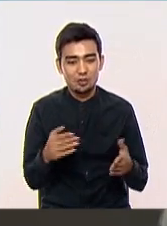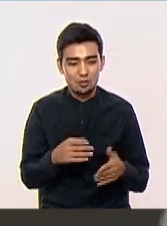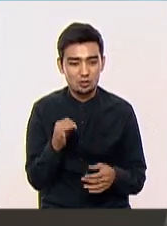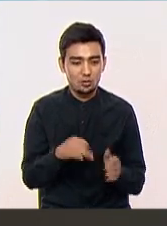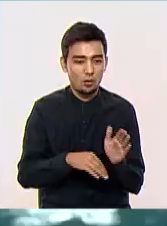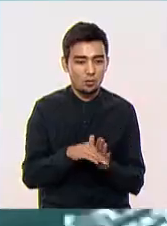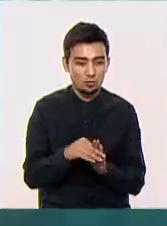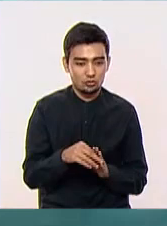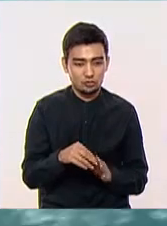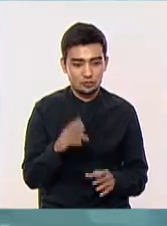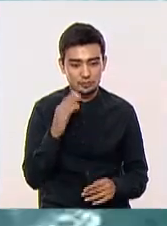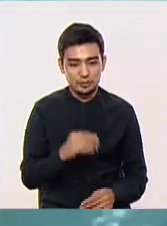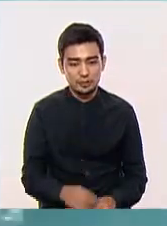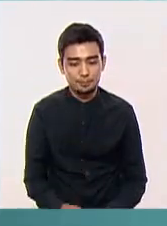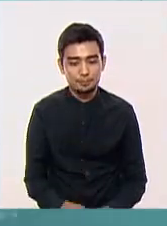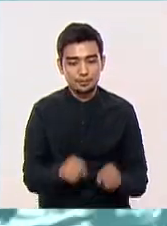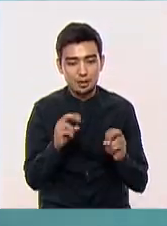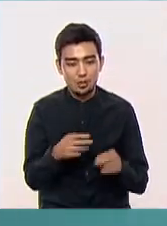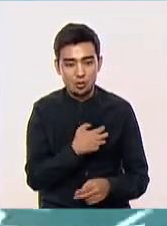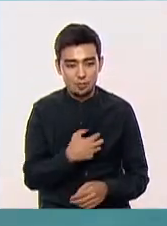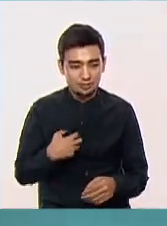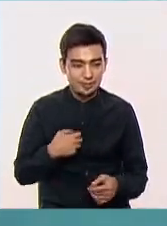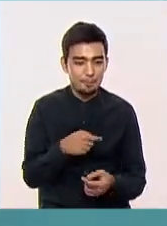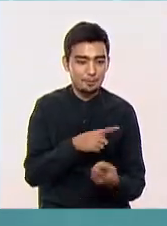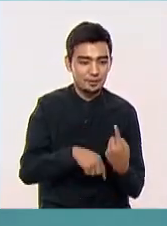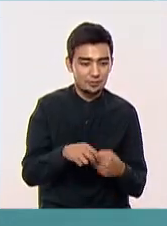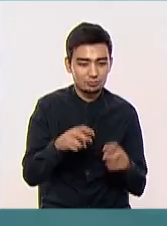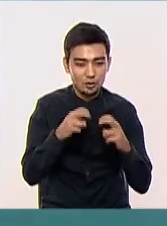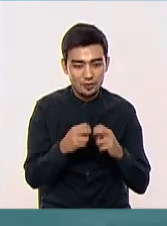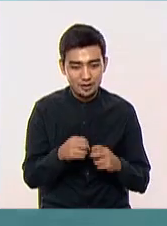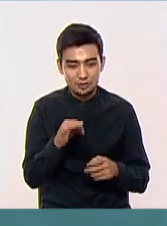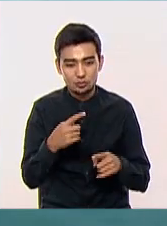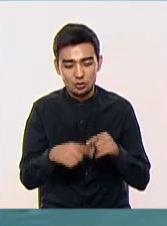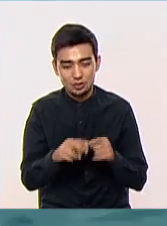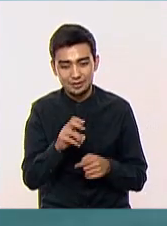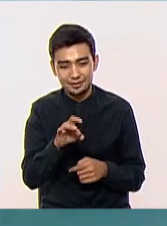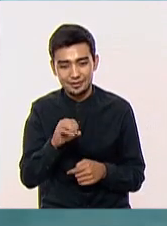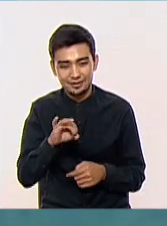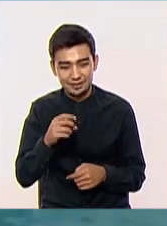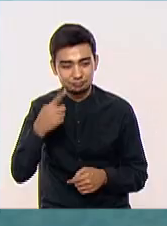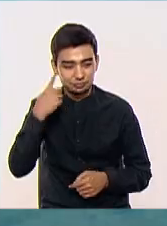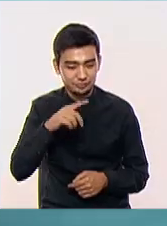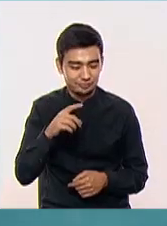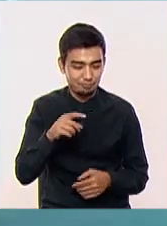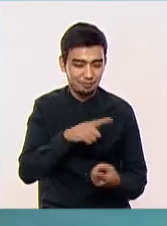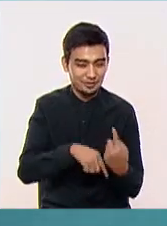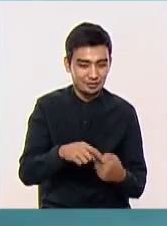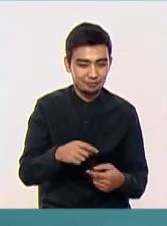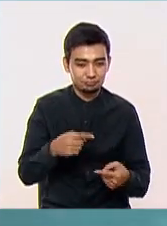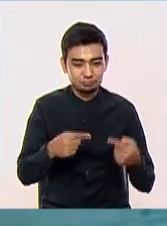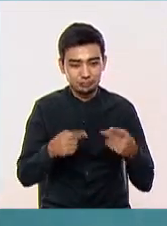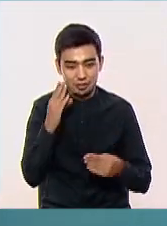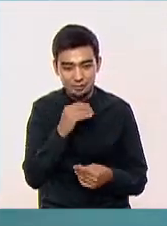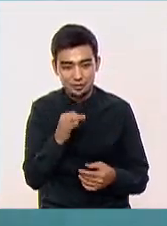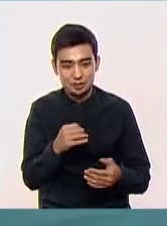намного улучшилась. Конкурсная комиссия оценивала бизнес-проекты по следующим критериям. Новизна бизнес-идеи, конкурентоспособность,